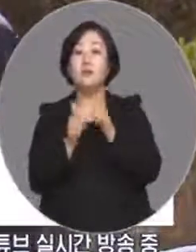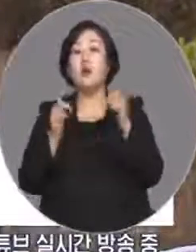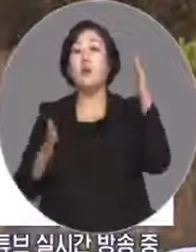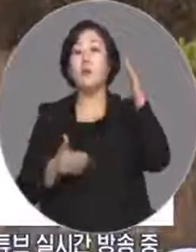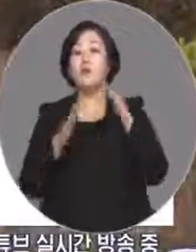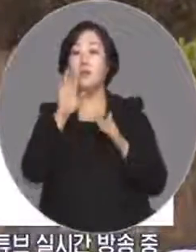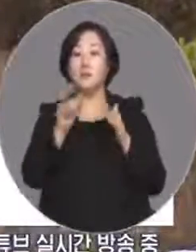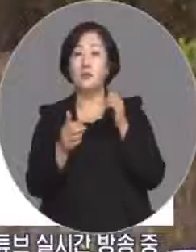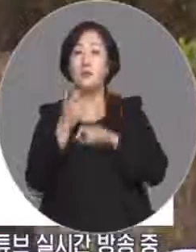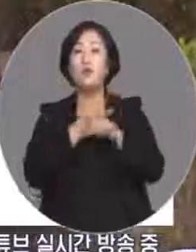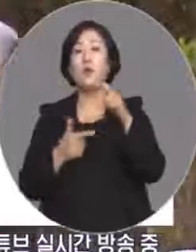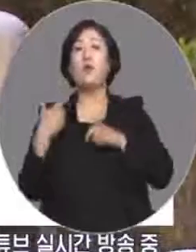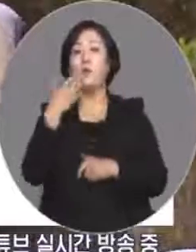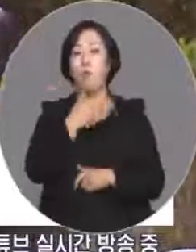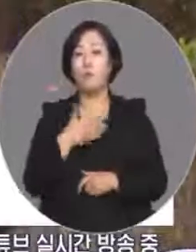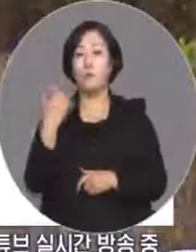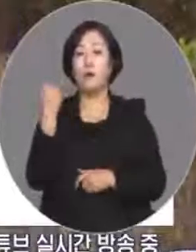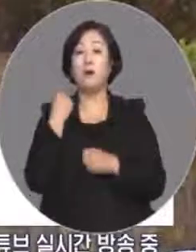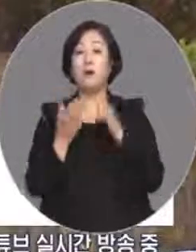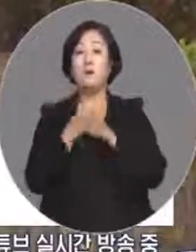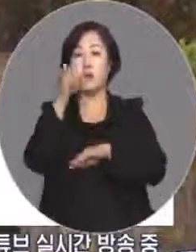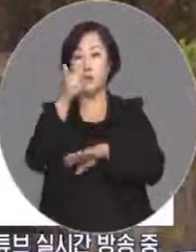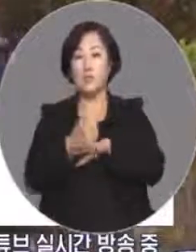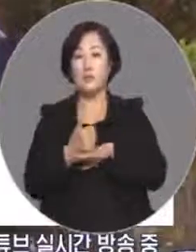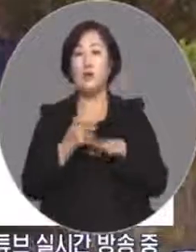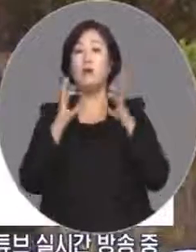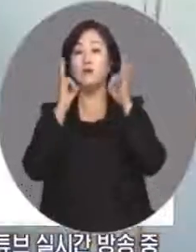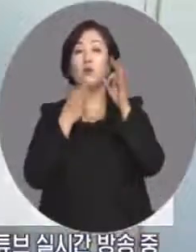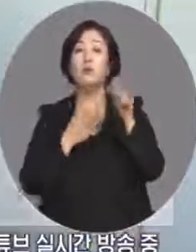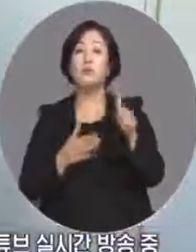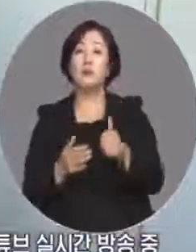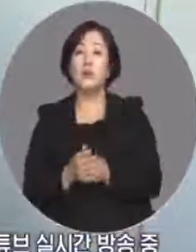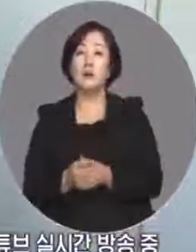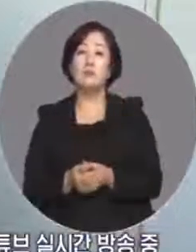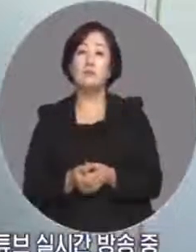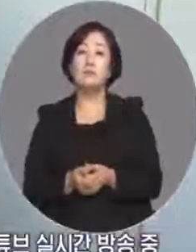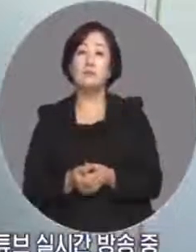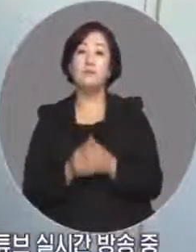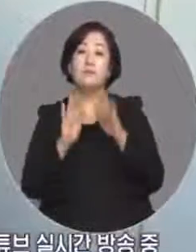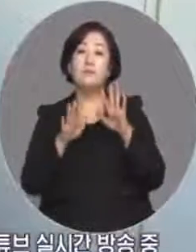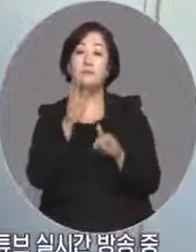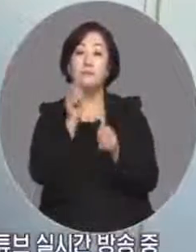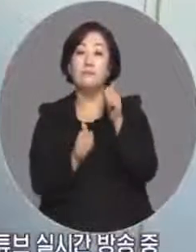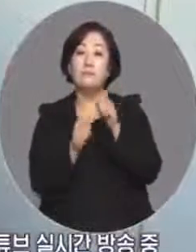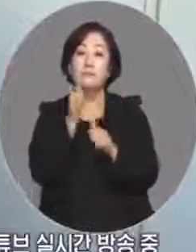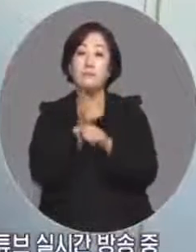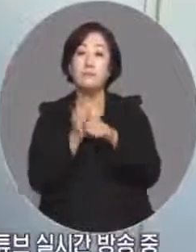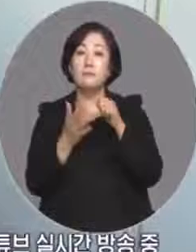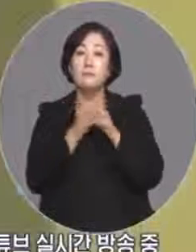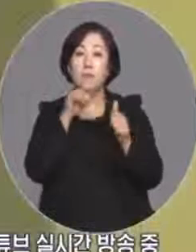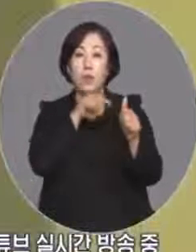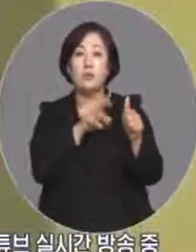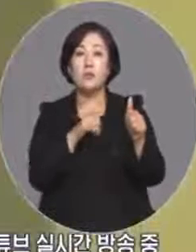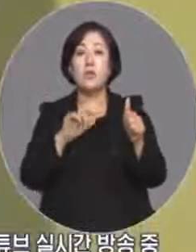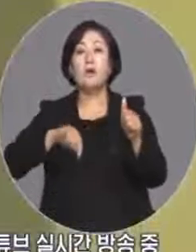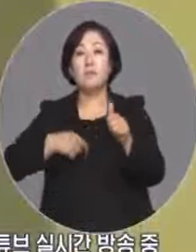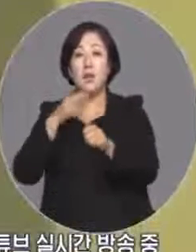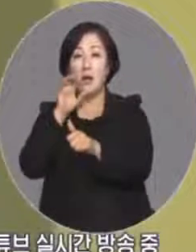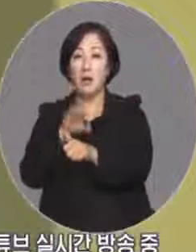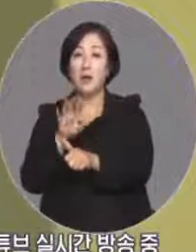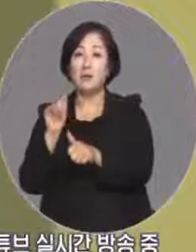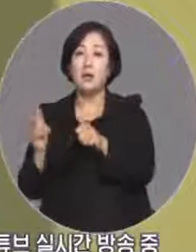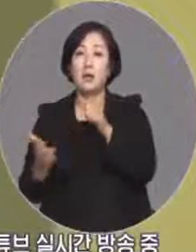잘 건강을 잘 지켜서 끝까지 최선을 다했으면 좋겠습니다. 이번 수능에서 확진자와 자가 격리자는